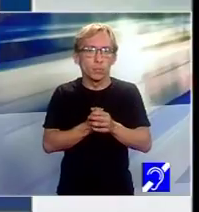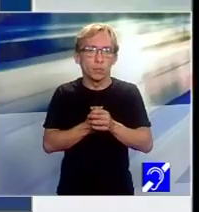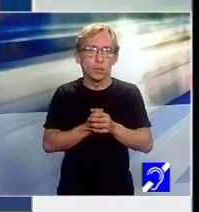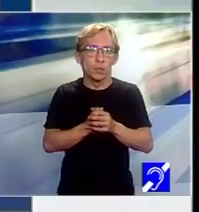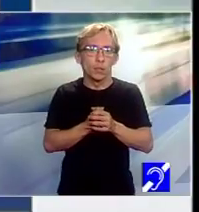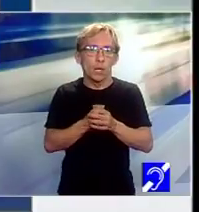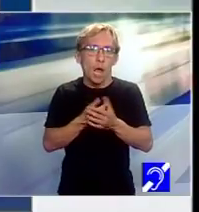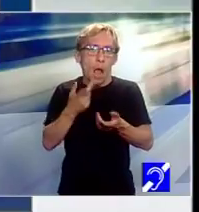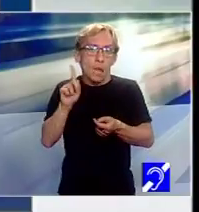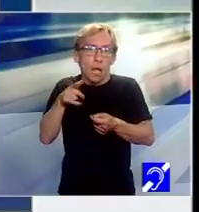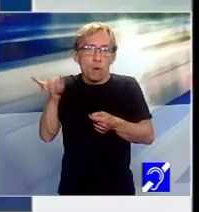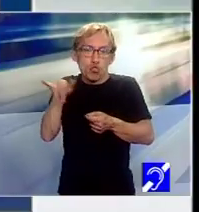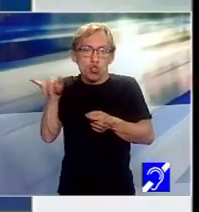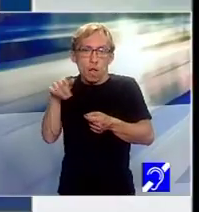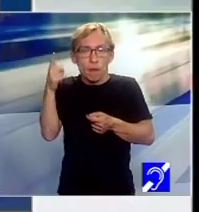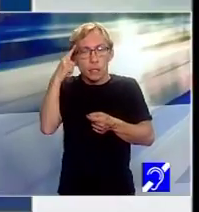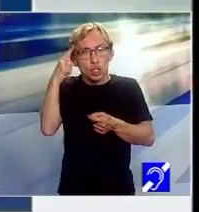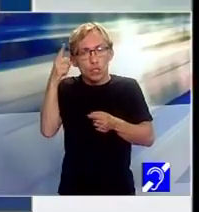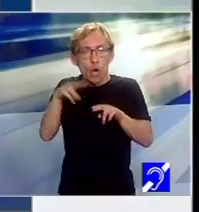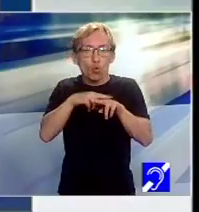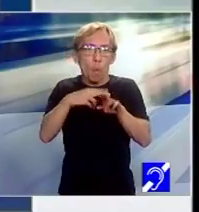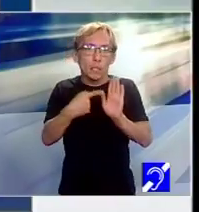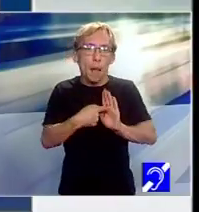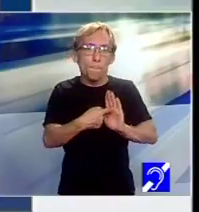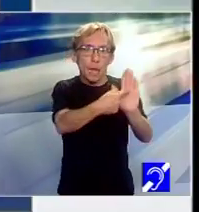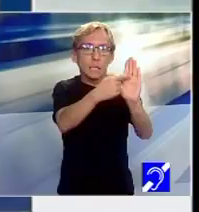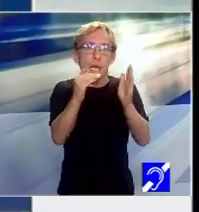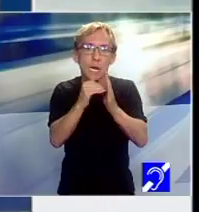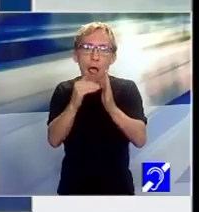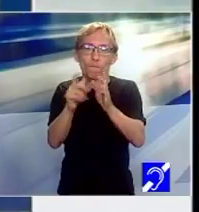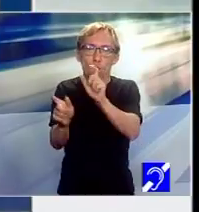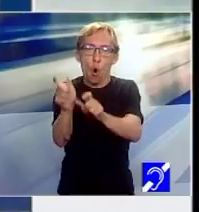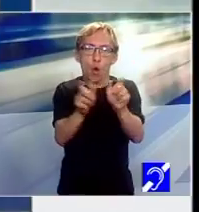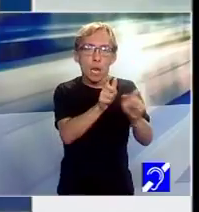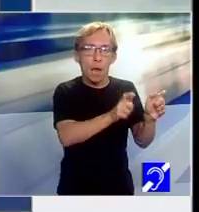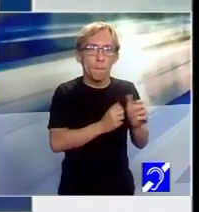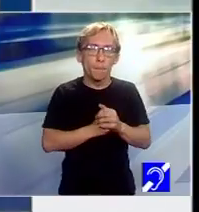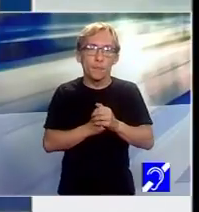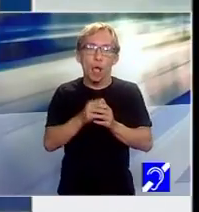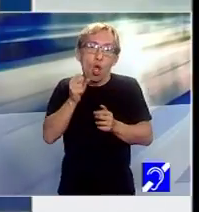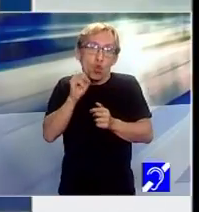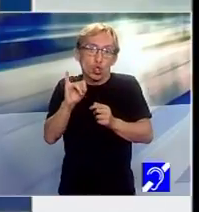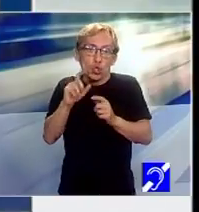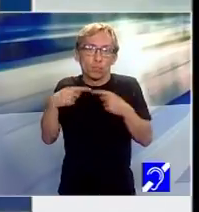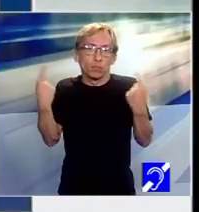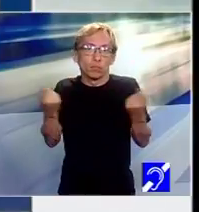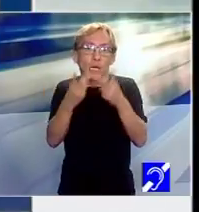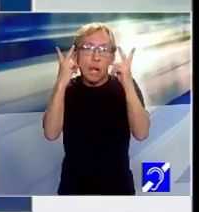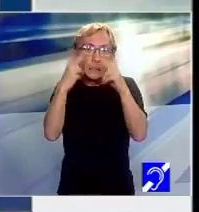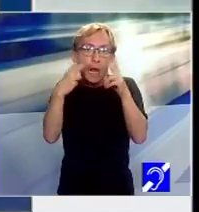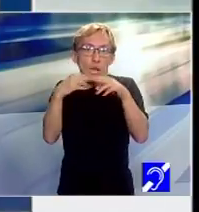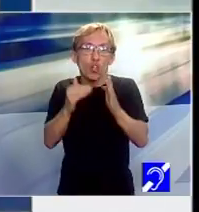trebuie și cineva să știe să prezinte nevoile și după aceea să se lege toate lucrurile acestea. Probabil de la dumneavoastră a